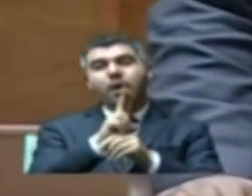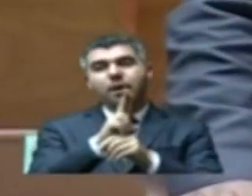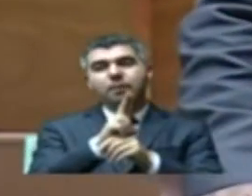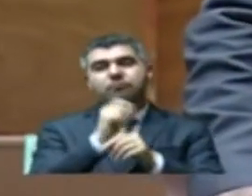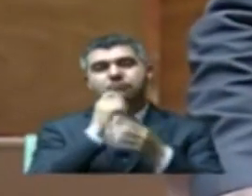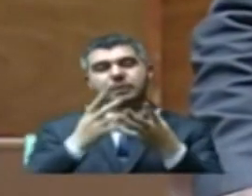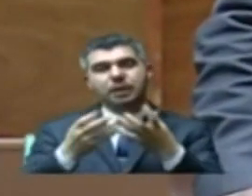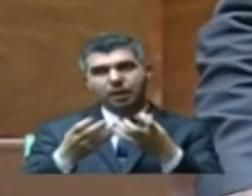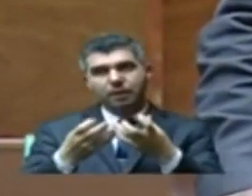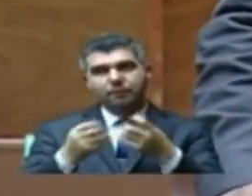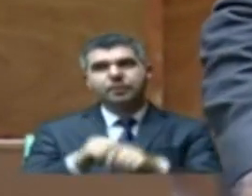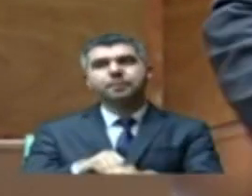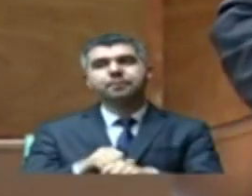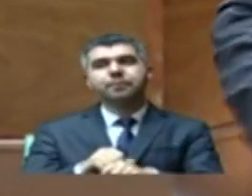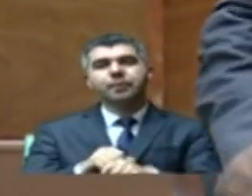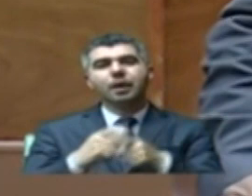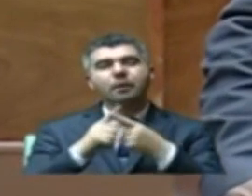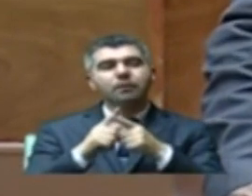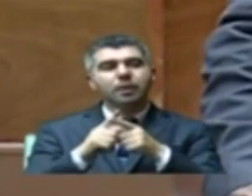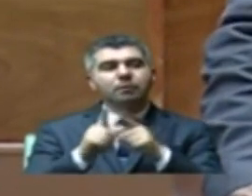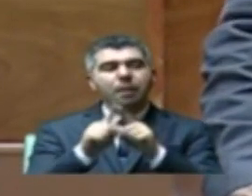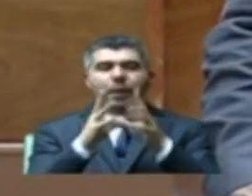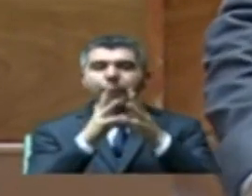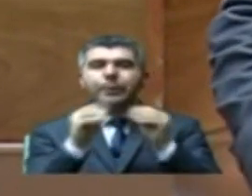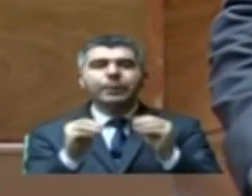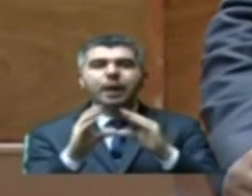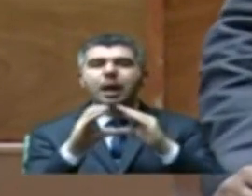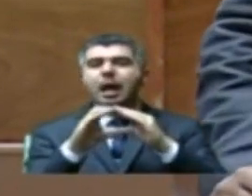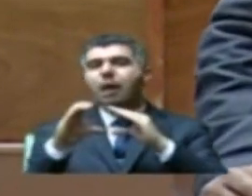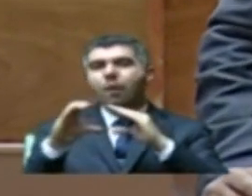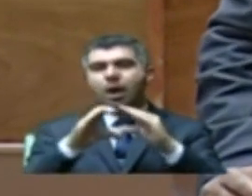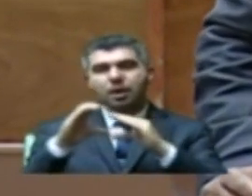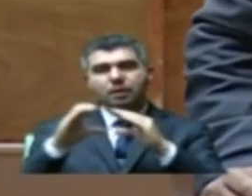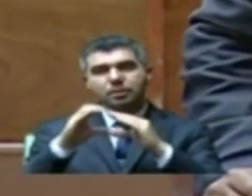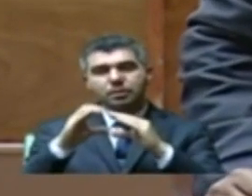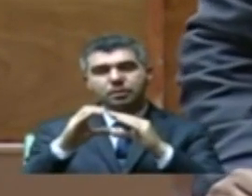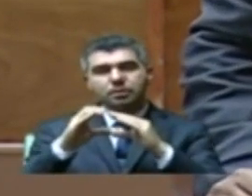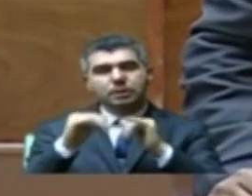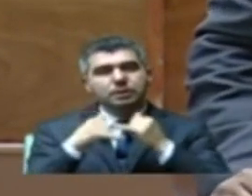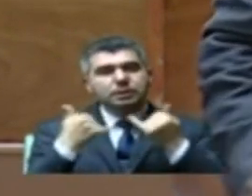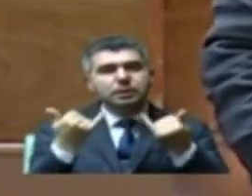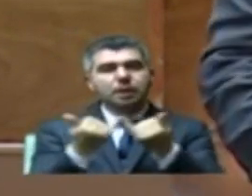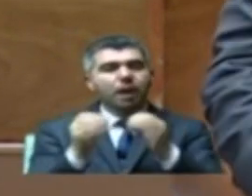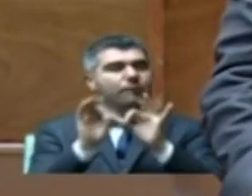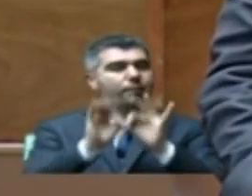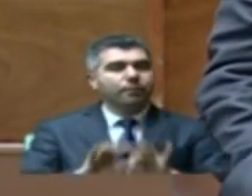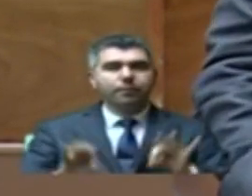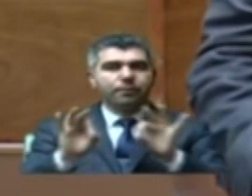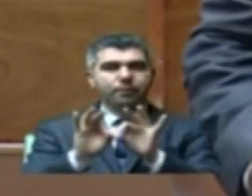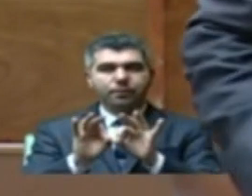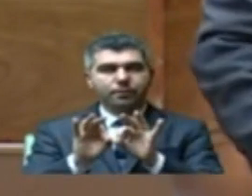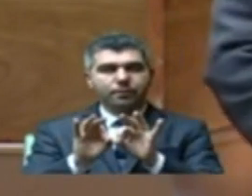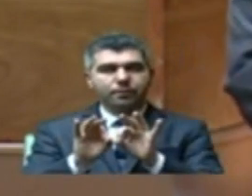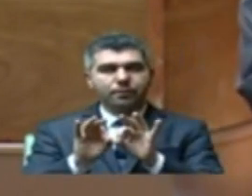الكبرى تتعلق حقيقة بغياب الحوار الاجتماعي، وليس هناك مكان آخر لطرح هذا النوع من الأسئلة هو عن طريق